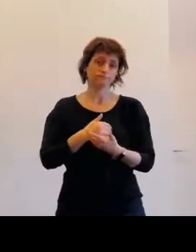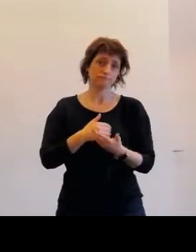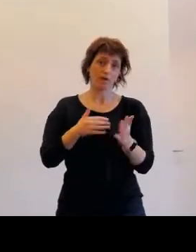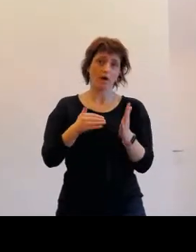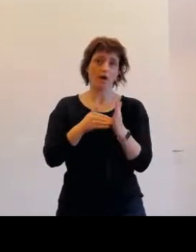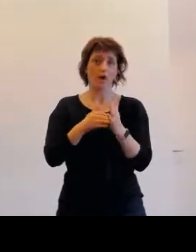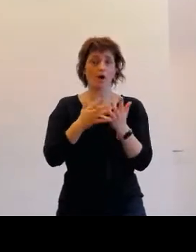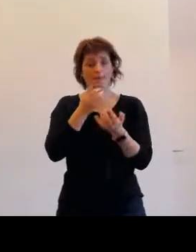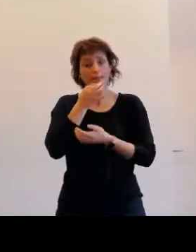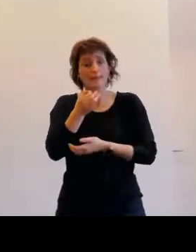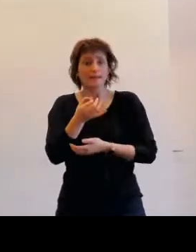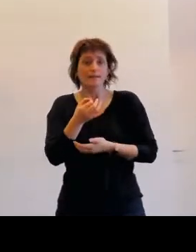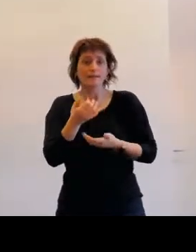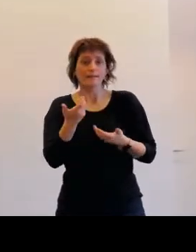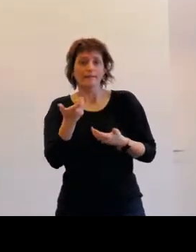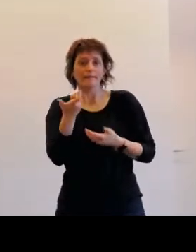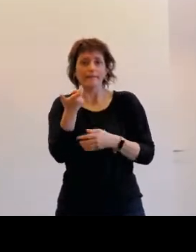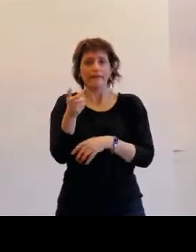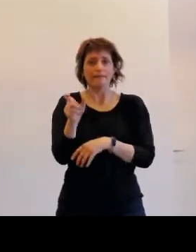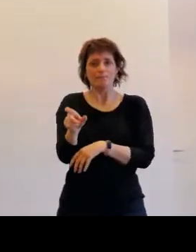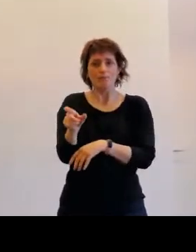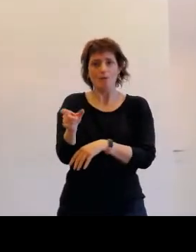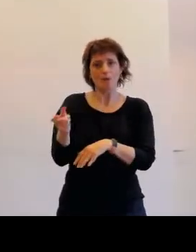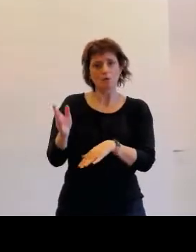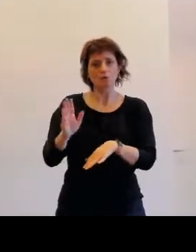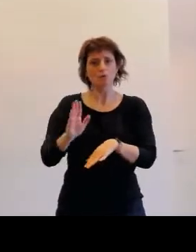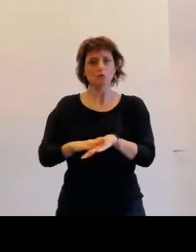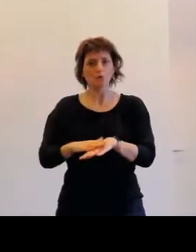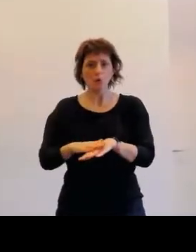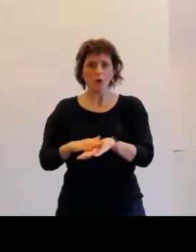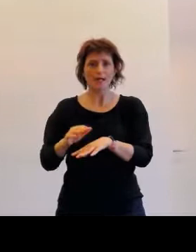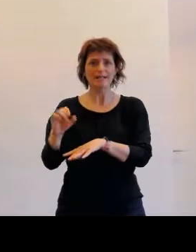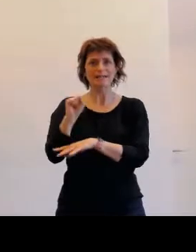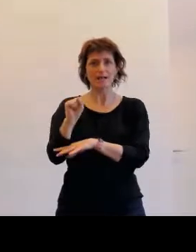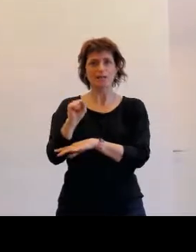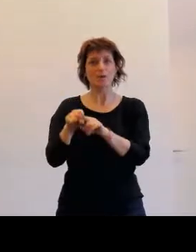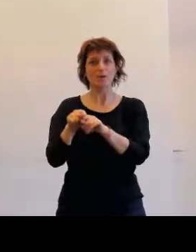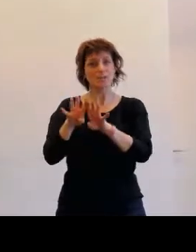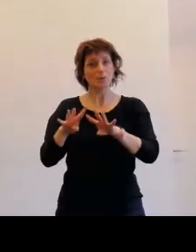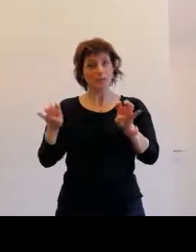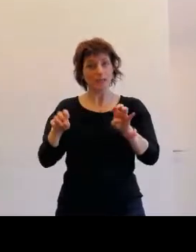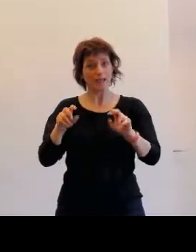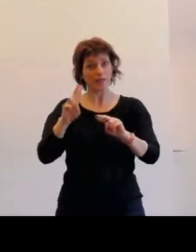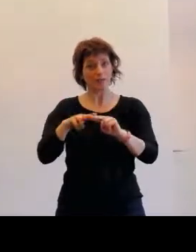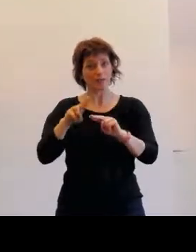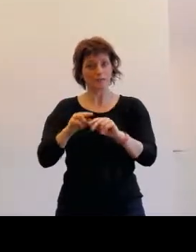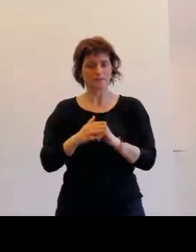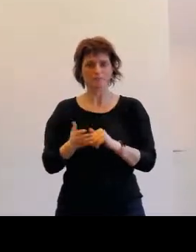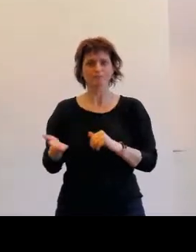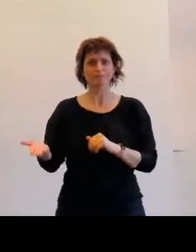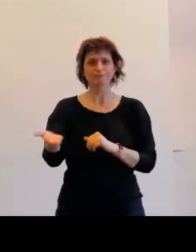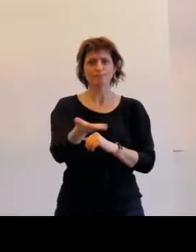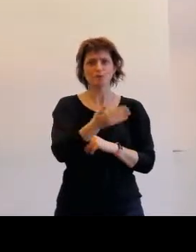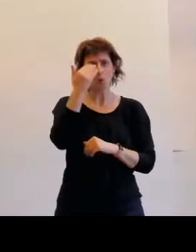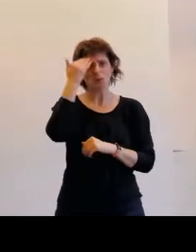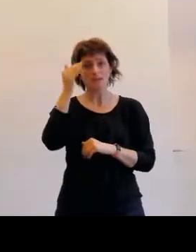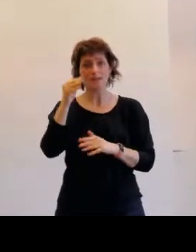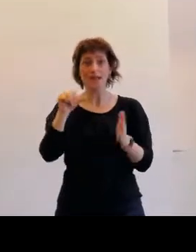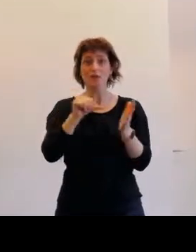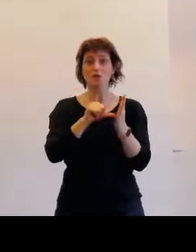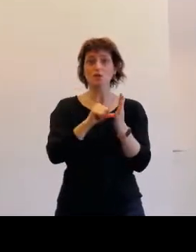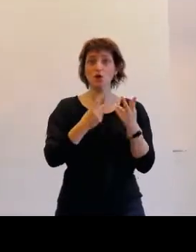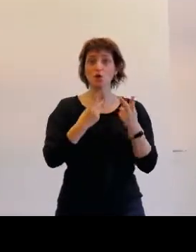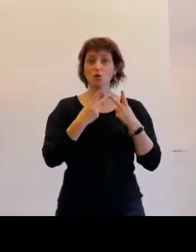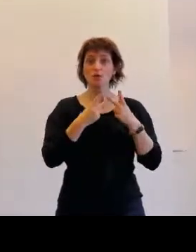vous disant un mot des samedis et des week-ends à Nancy. Vous avez noté que le centre-ville est